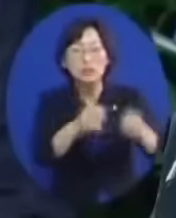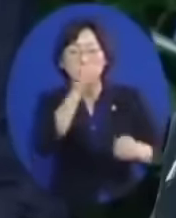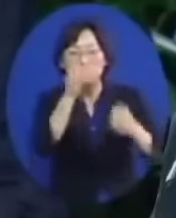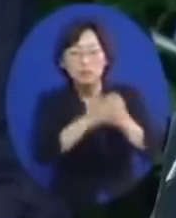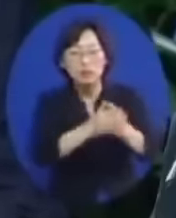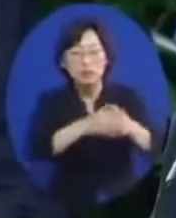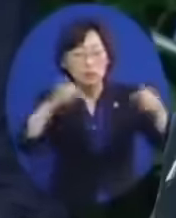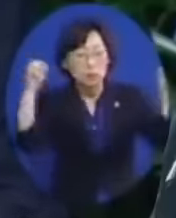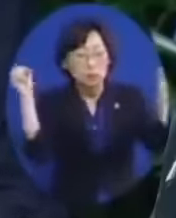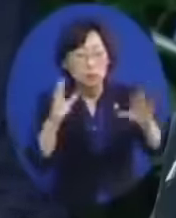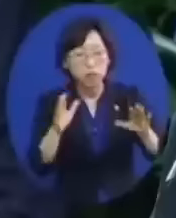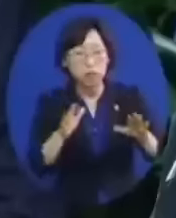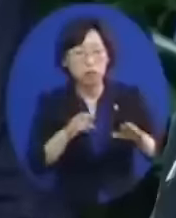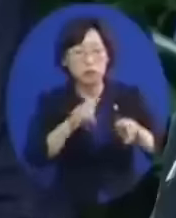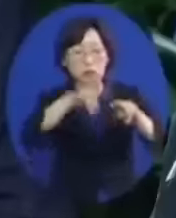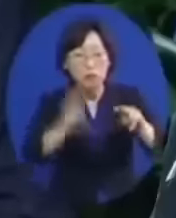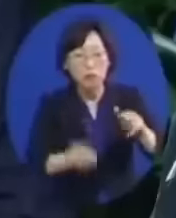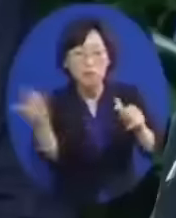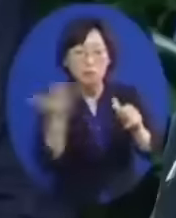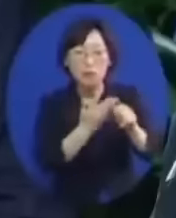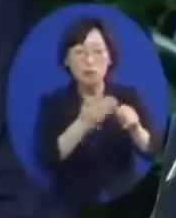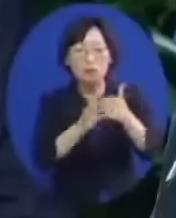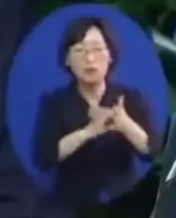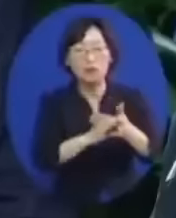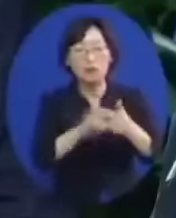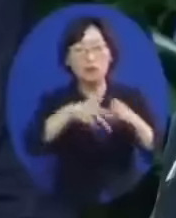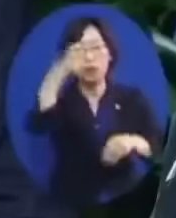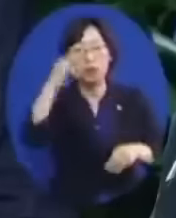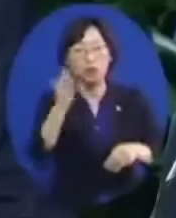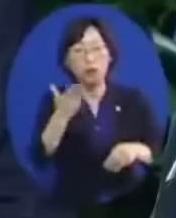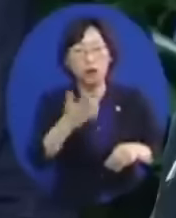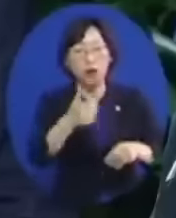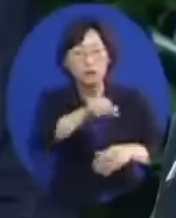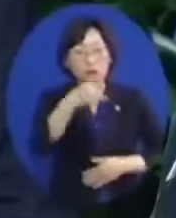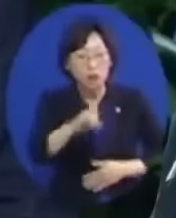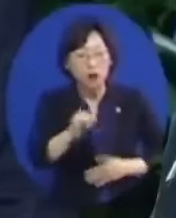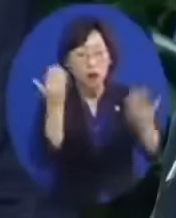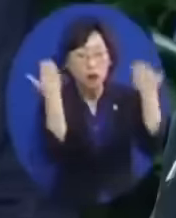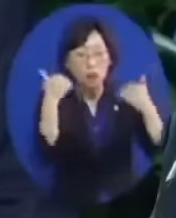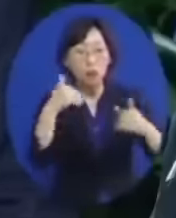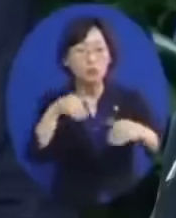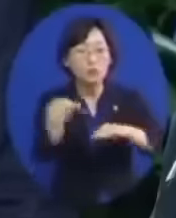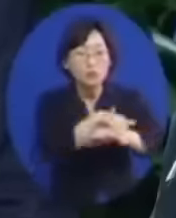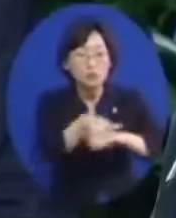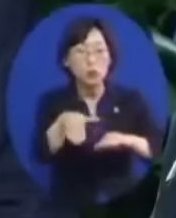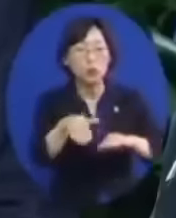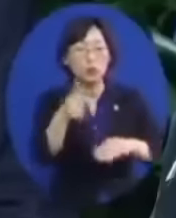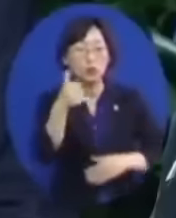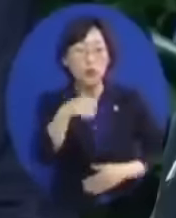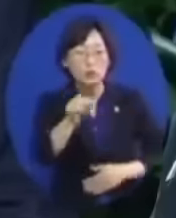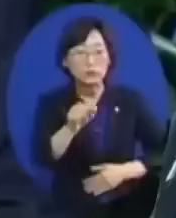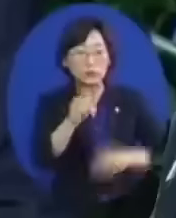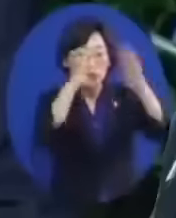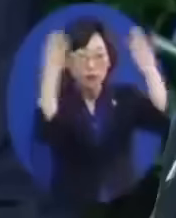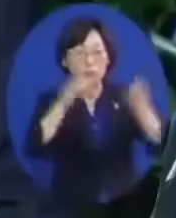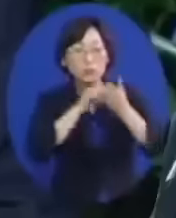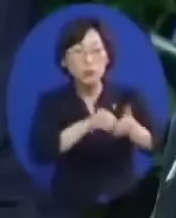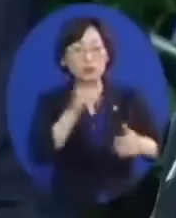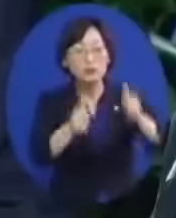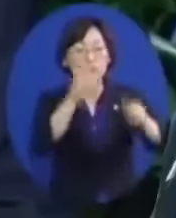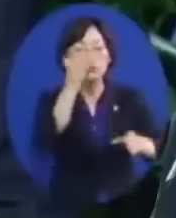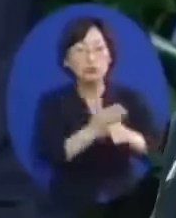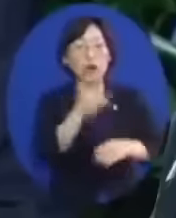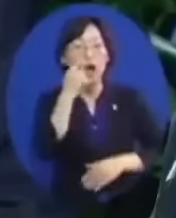거지가 되어서 손 털고 나왔습니다. 자식들은 학교에 다니고 아들은 대학 입학시험 준비를 하는데